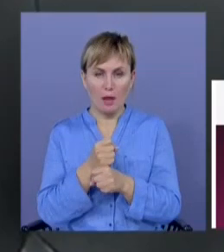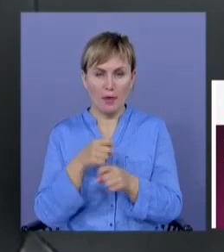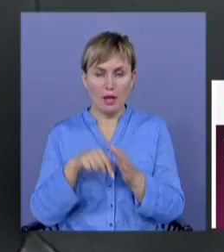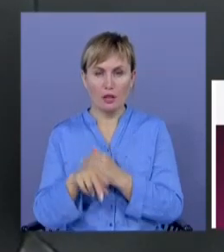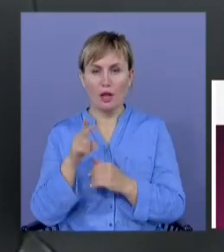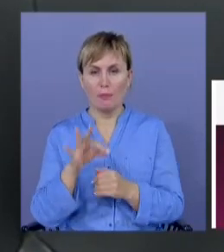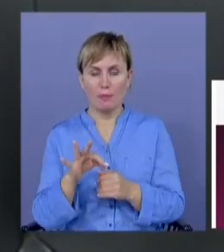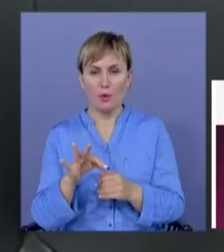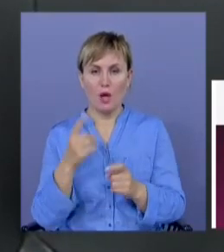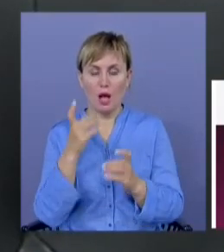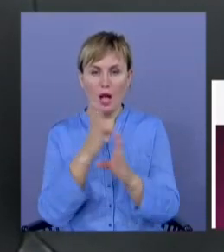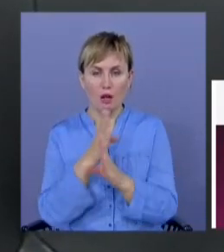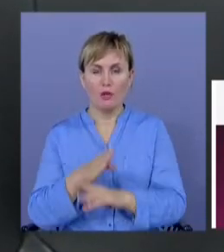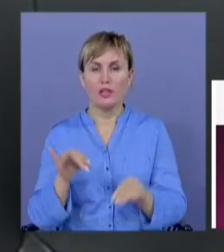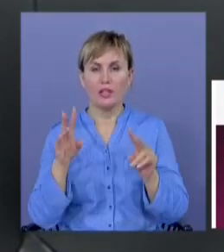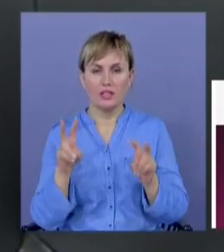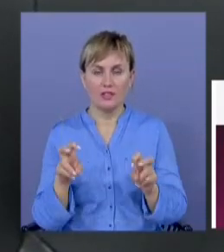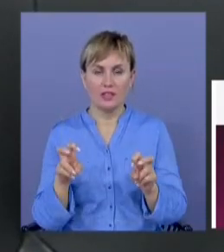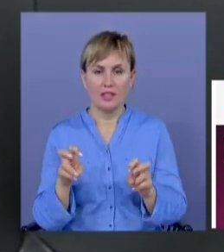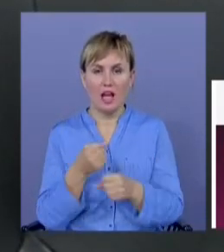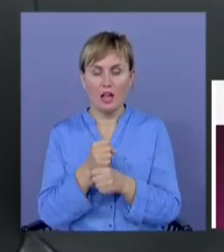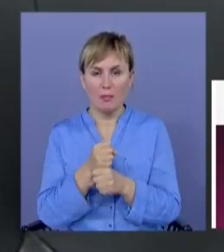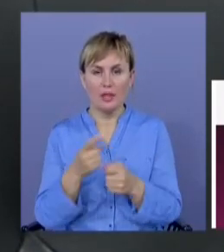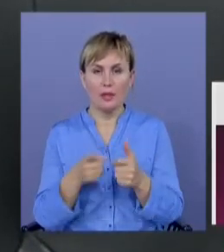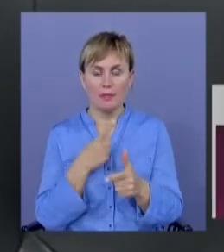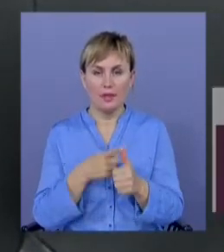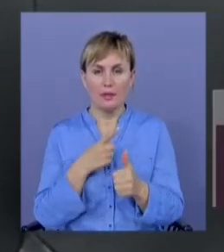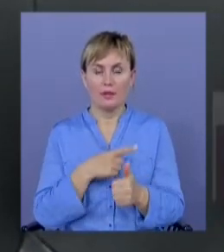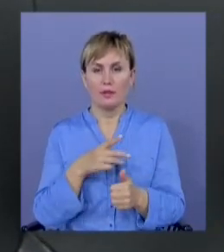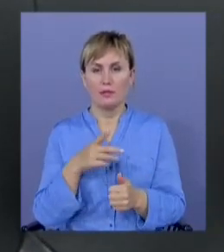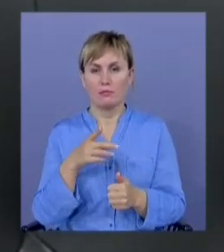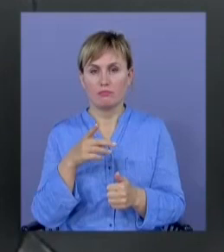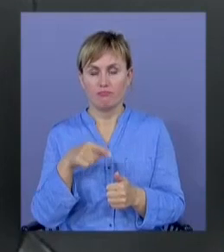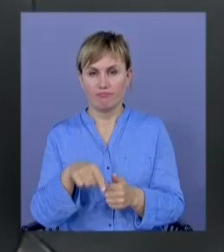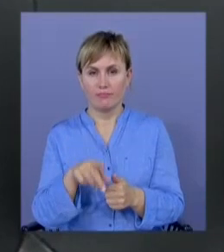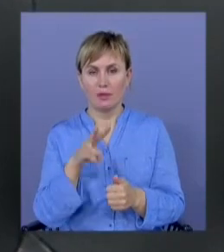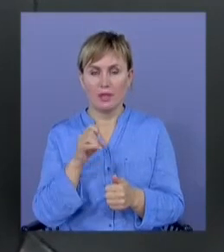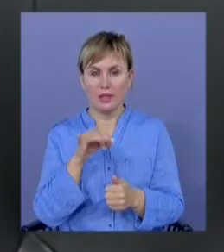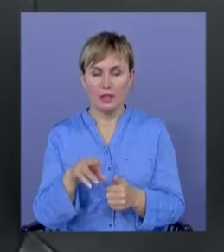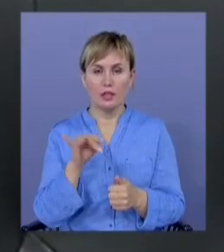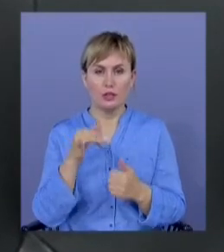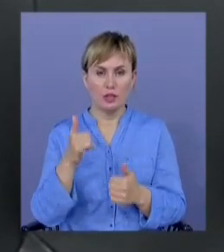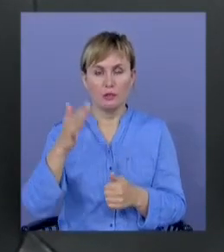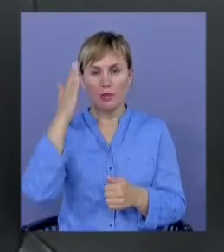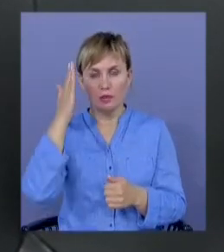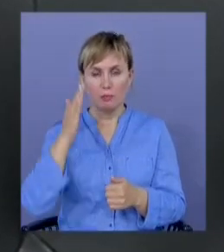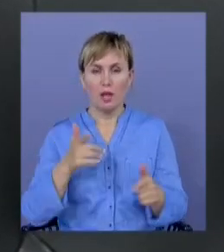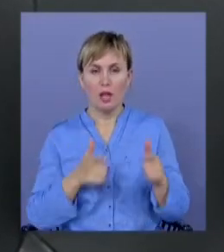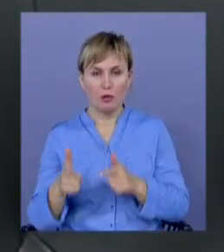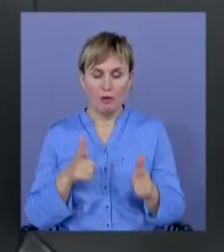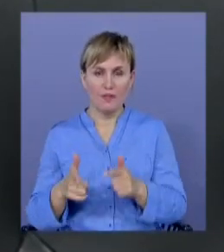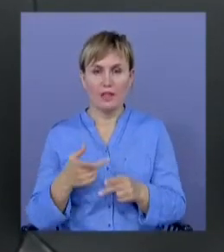по радиационной экологии, она называется лаборатории имени Марии Складовской-Кюри, и сейчас способны готовить